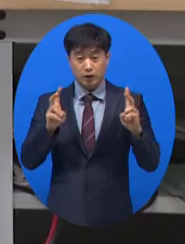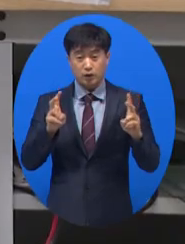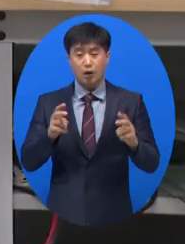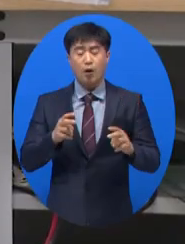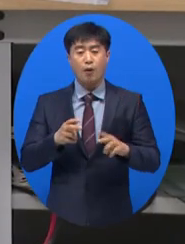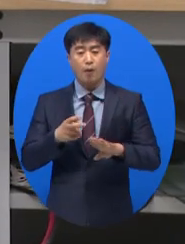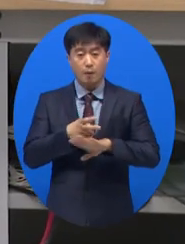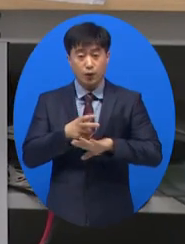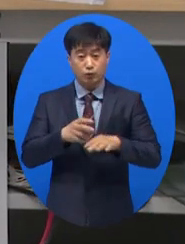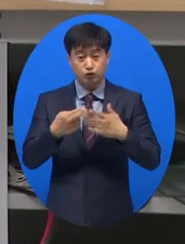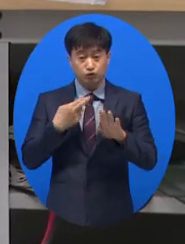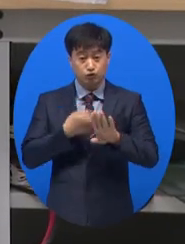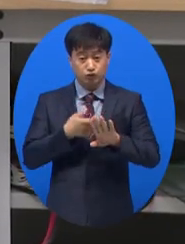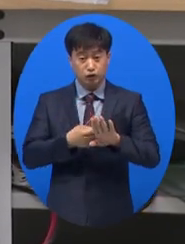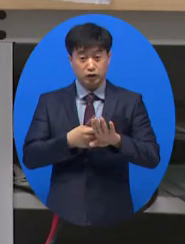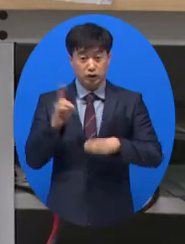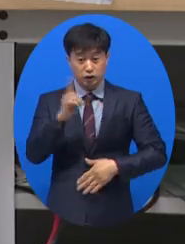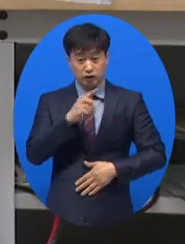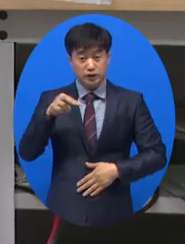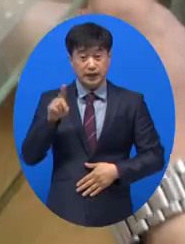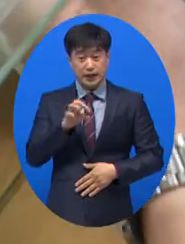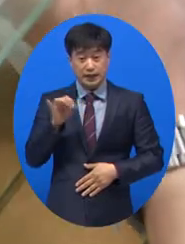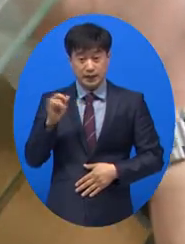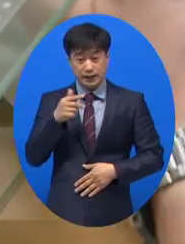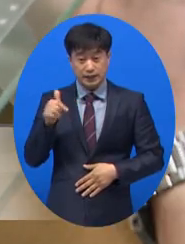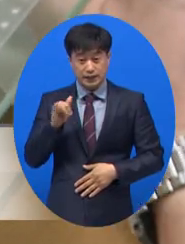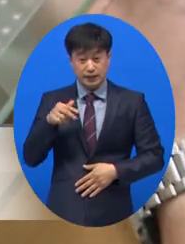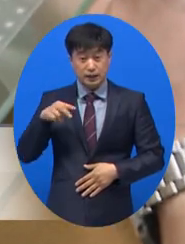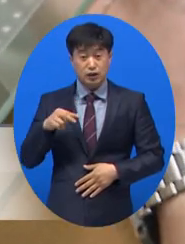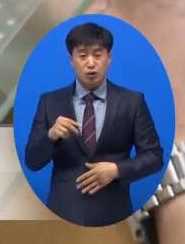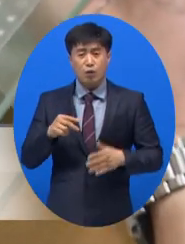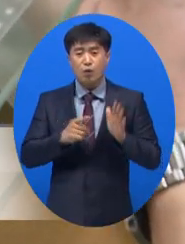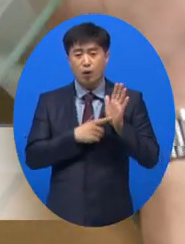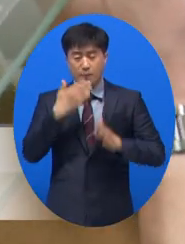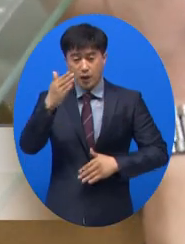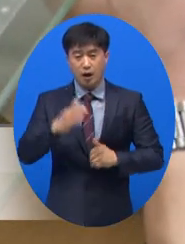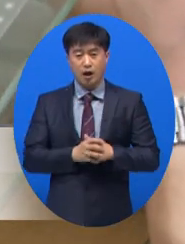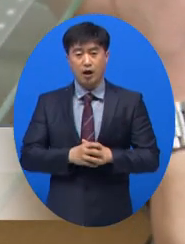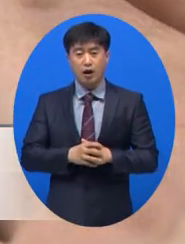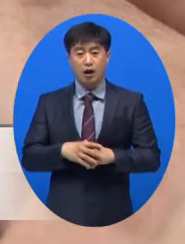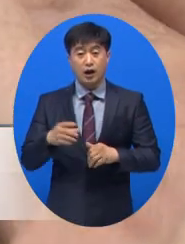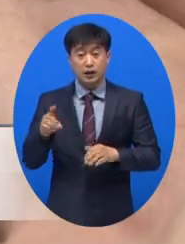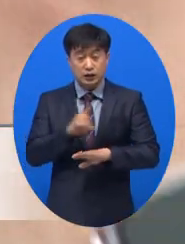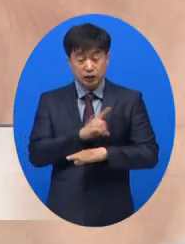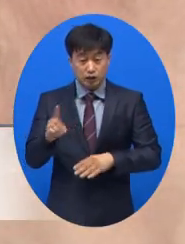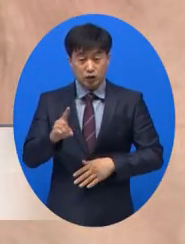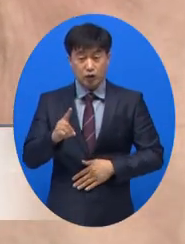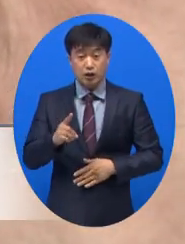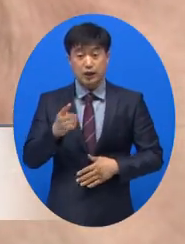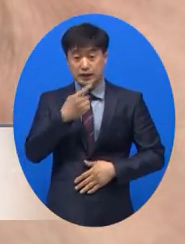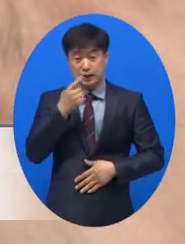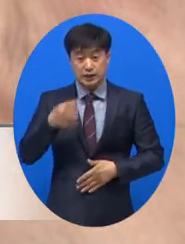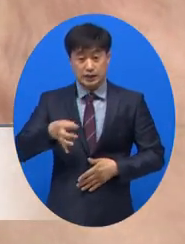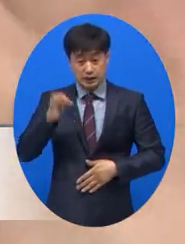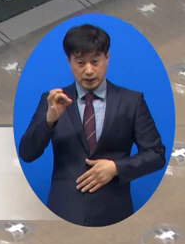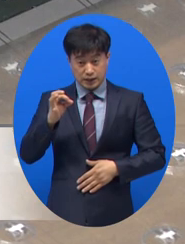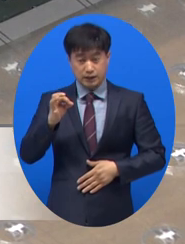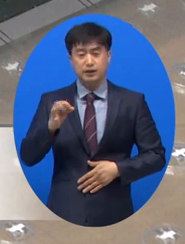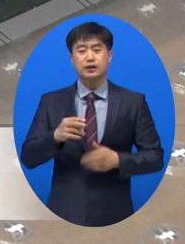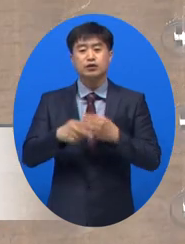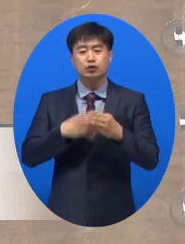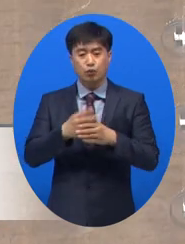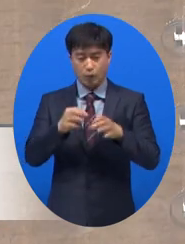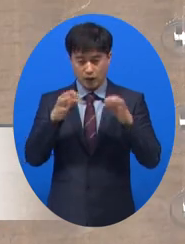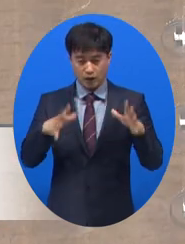유리창에 디지털 사이즈 광고를 할 수 있게 됐습니다 규제 샌드박스 실증 특례 승인을 받아 2년 동안 실증 사업을 하게 된